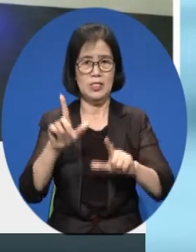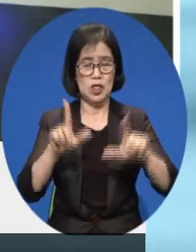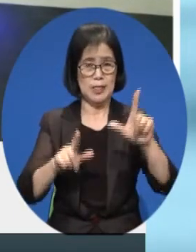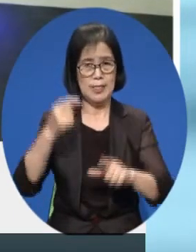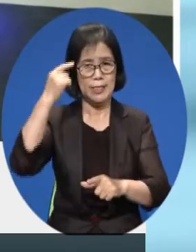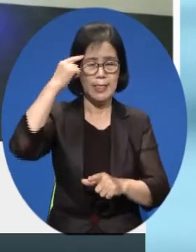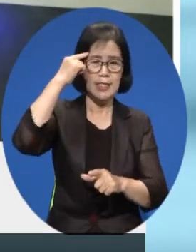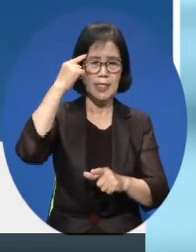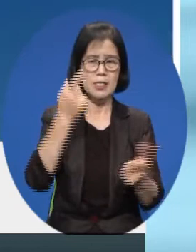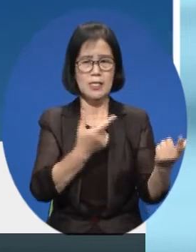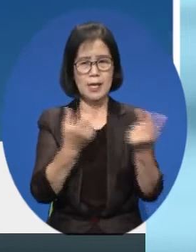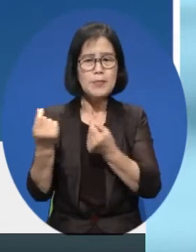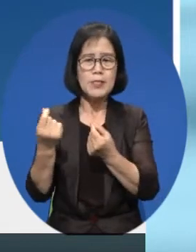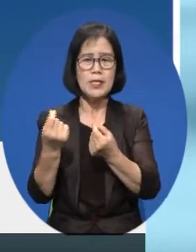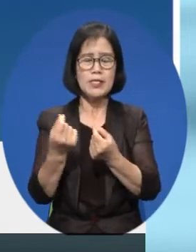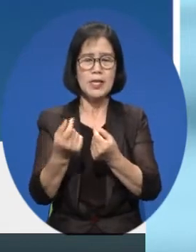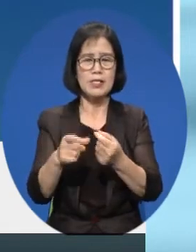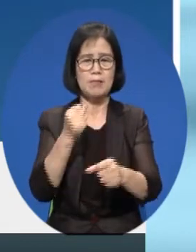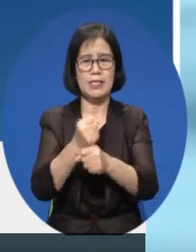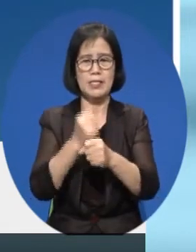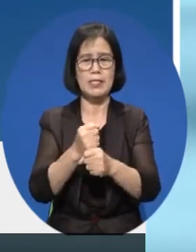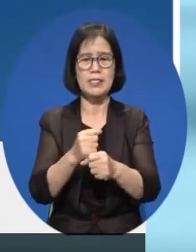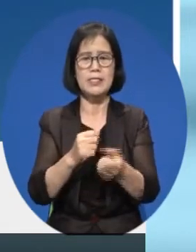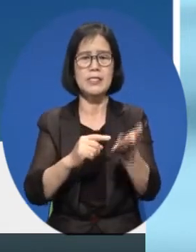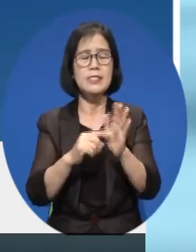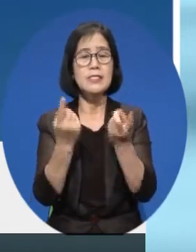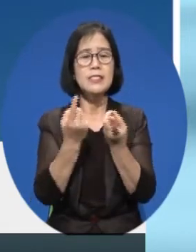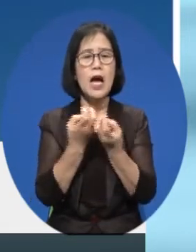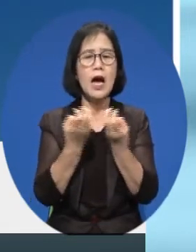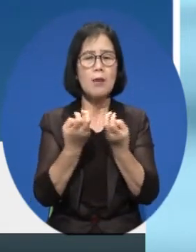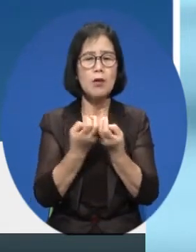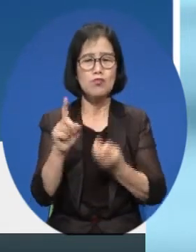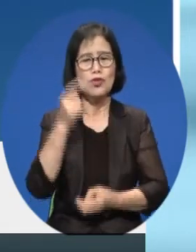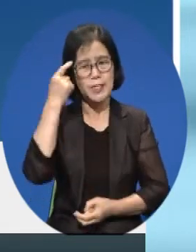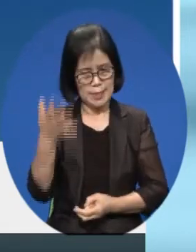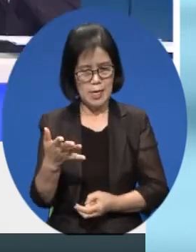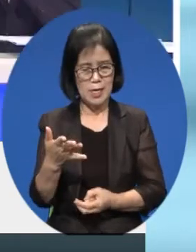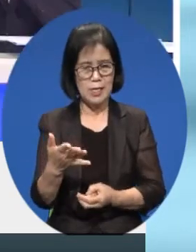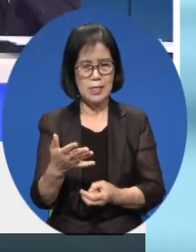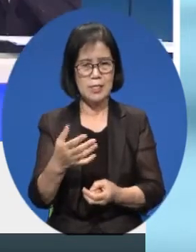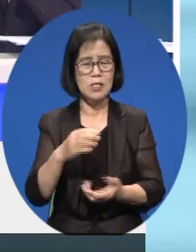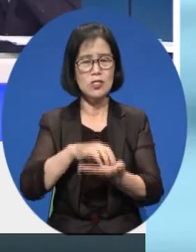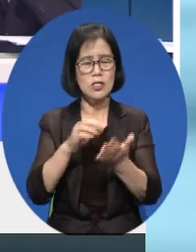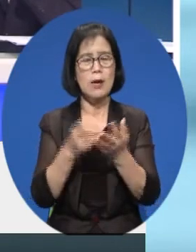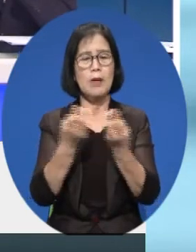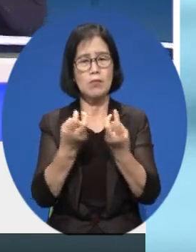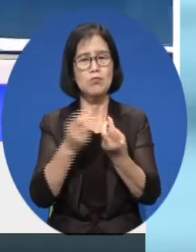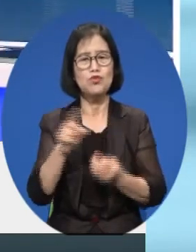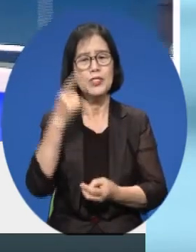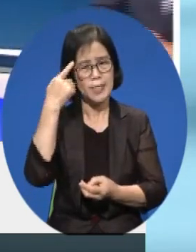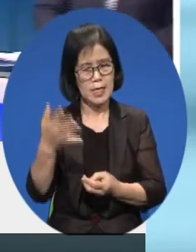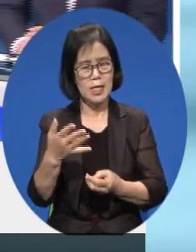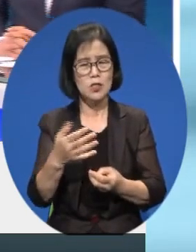인식은 공히 공유하되 그걸 만드는 대안은 무엇인가 적절한 대안을 어떻게 만들 것인가 네. 이런 부분에 대한